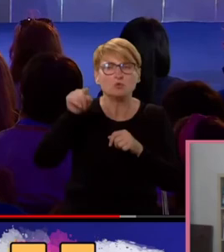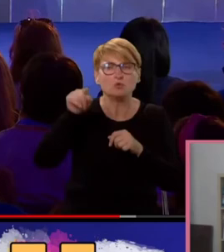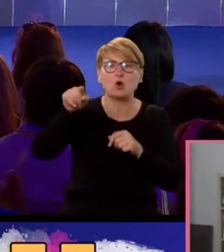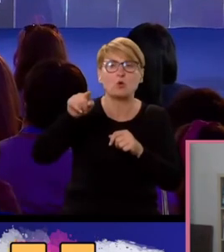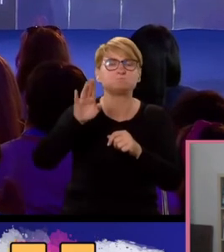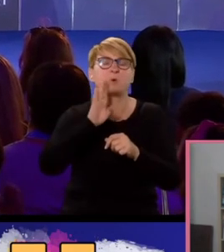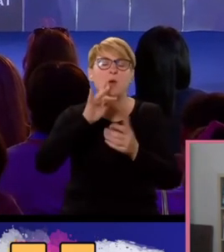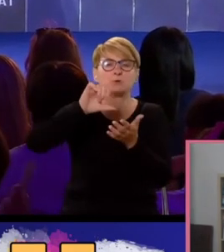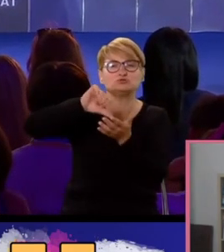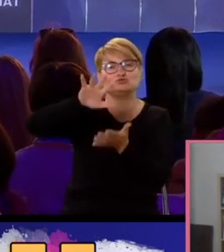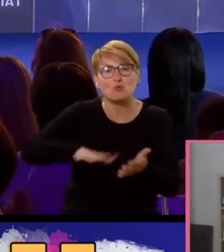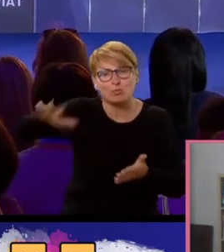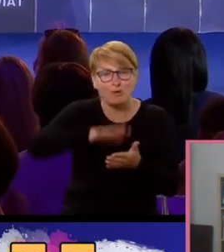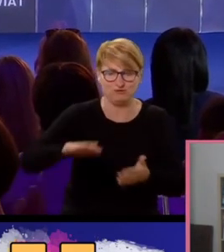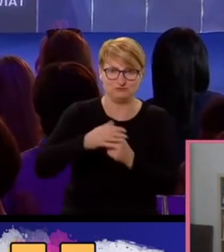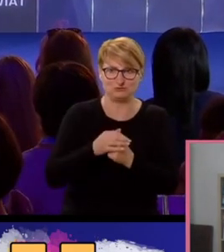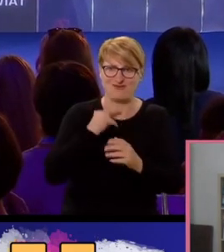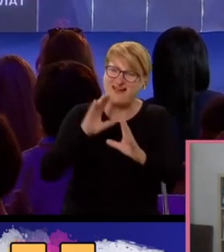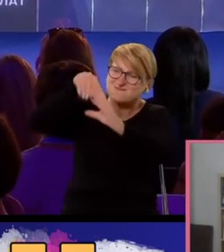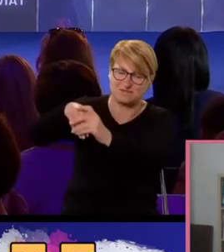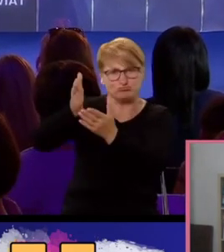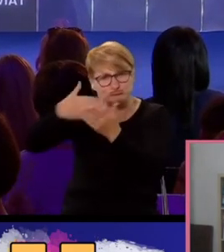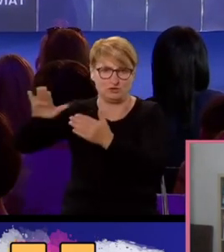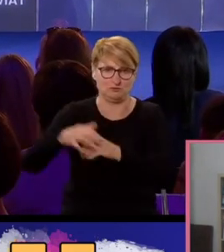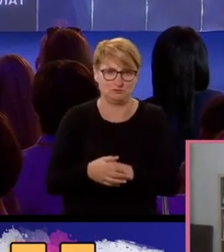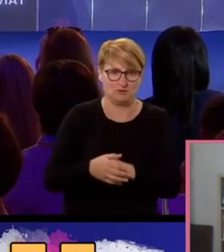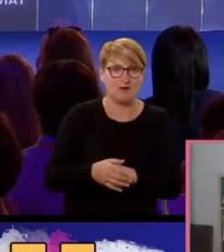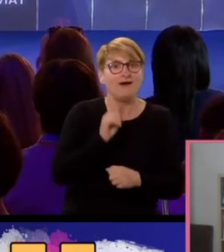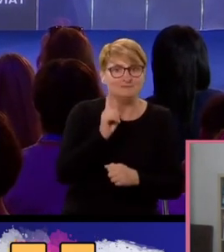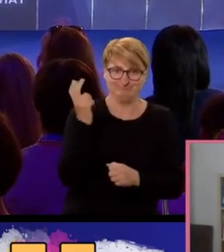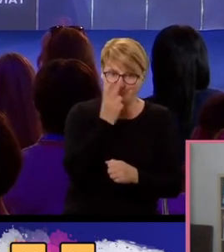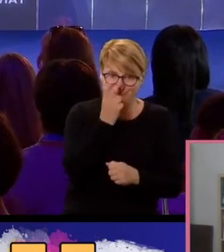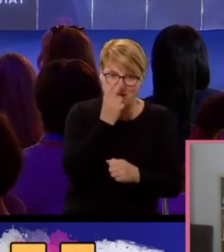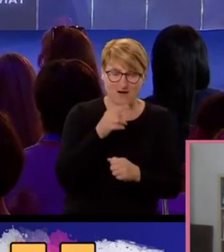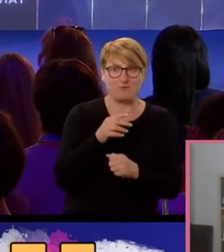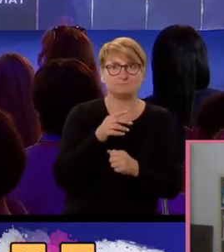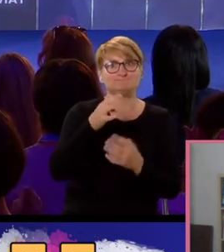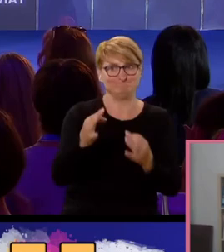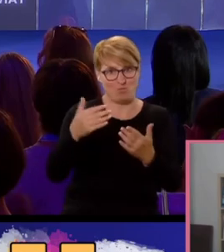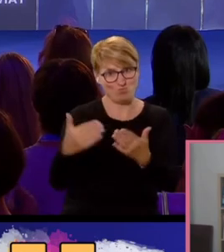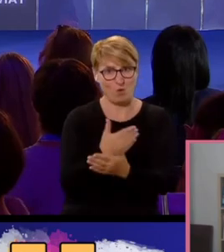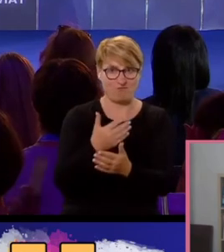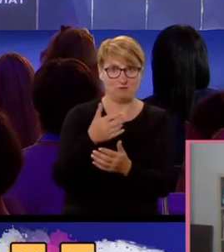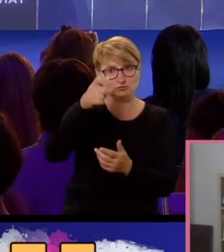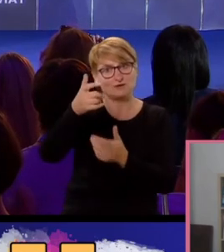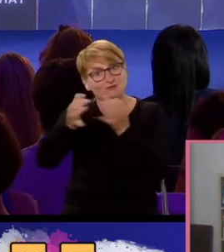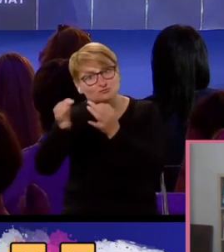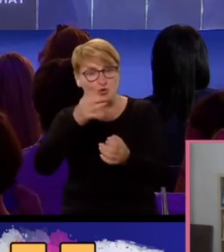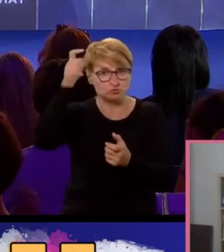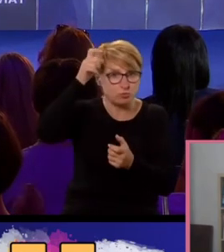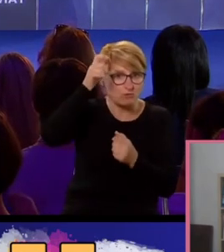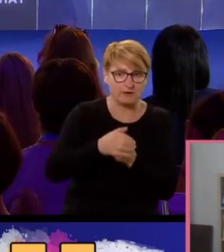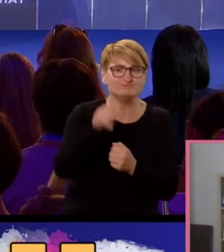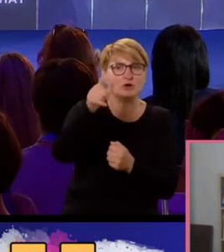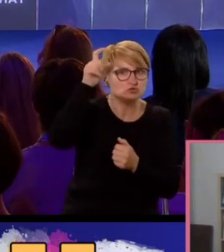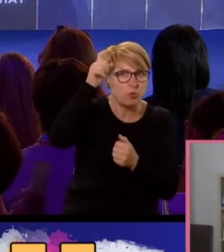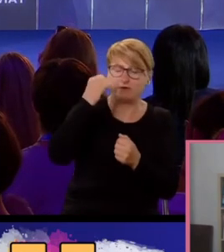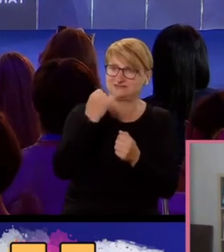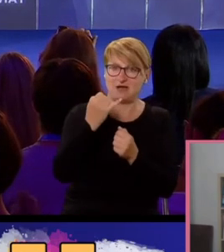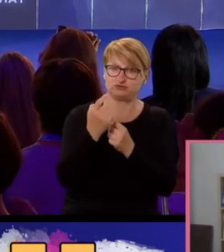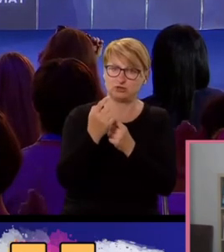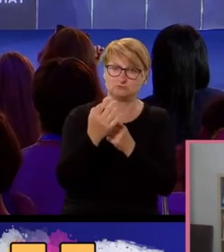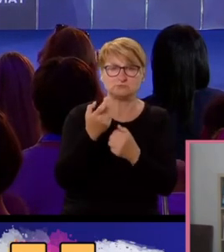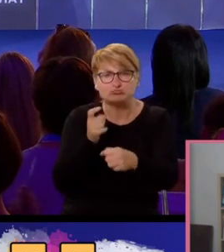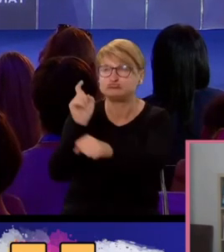przyszłościości. Środowisko jako to, co nas otacza i czego jesteśmy częścią. Ciekawe jest, że w takiej najnowszej historii człowieka człowiek był zawsze stawiany